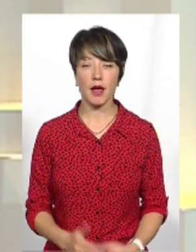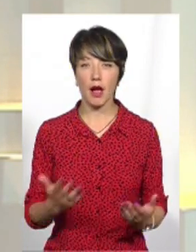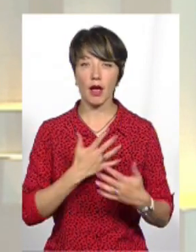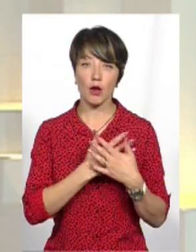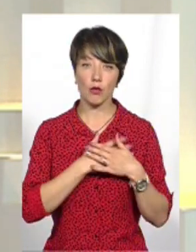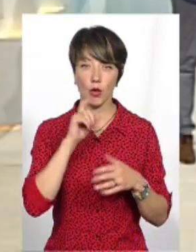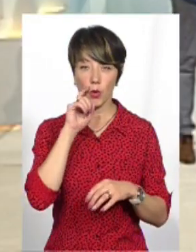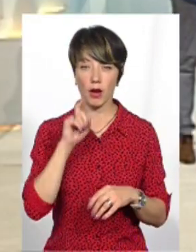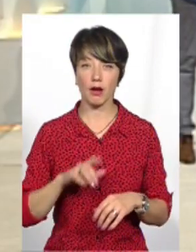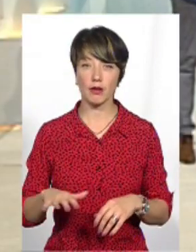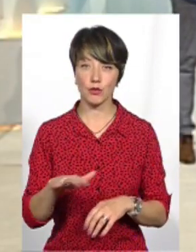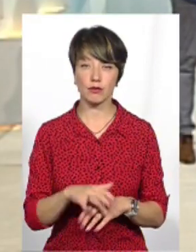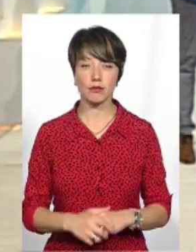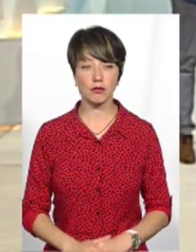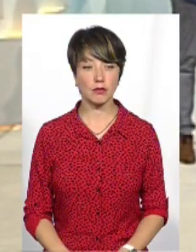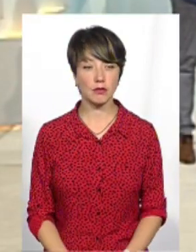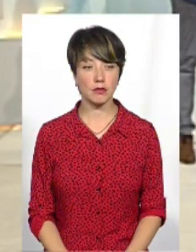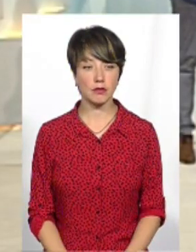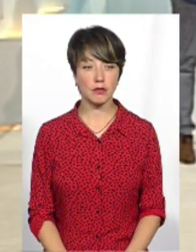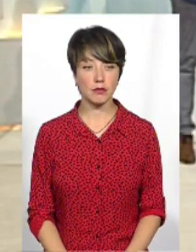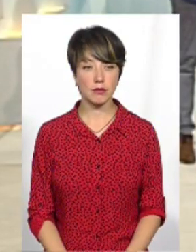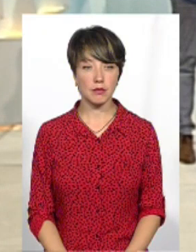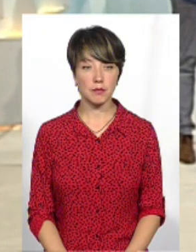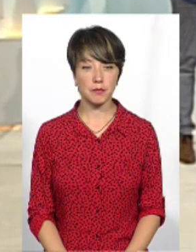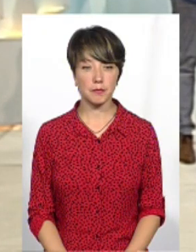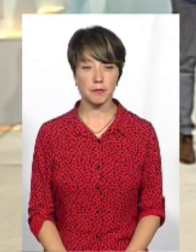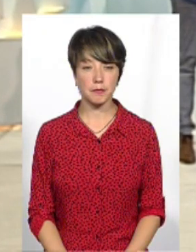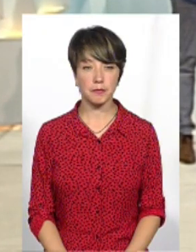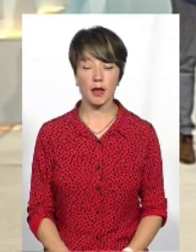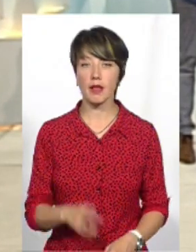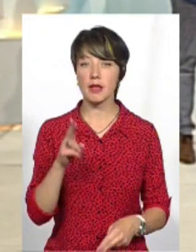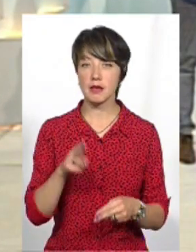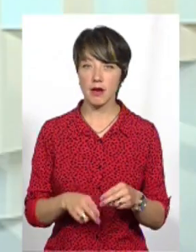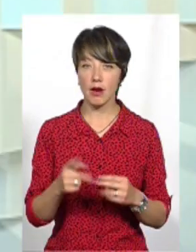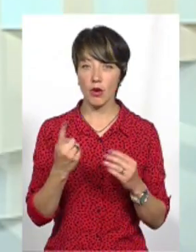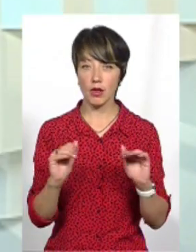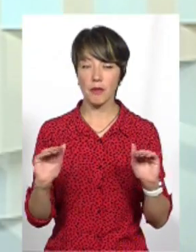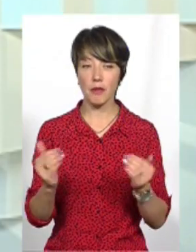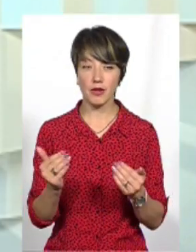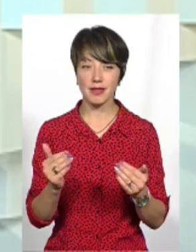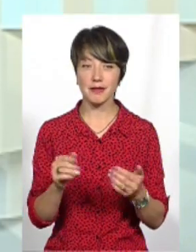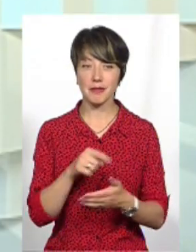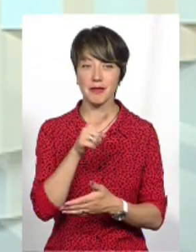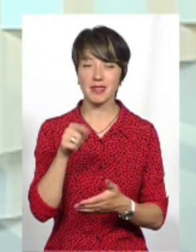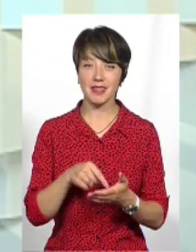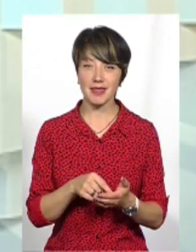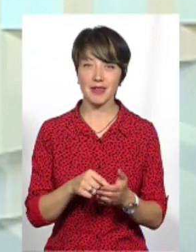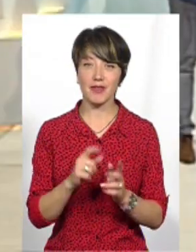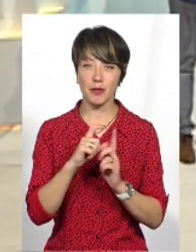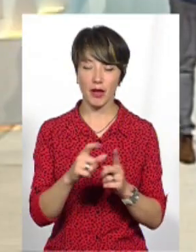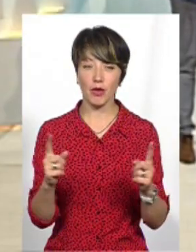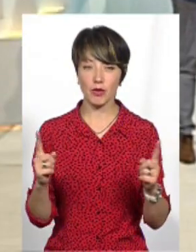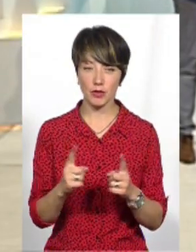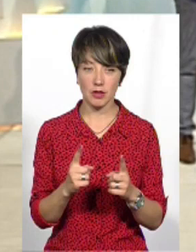Україну. Україна називається. Зрозуміло. Так, і ще на завершення одна порція бліців, прошу відповідати